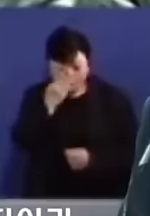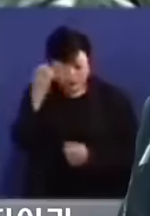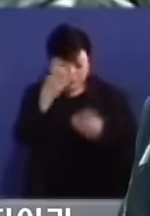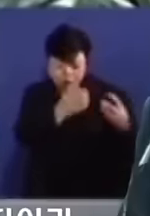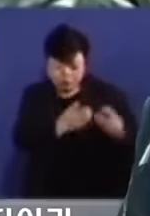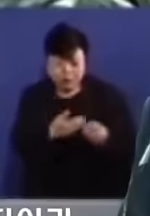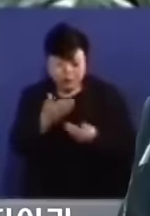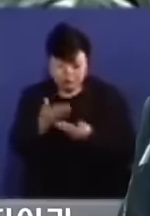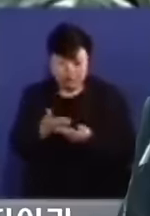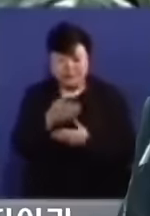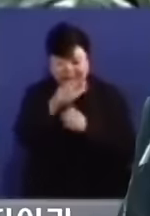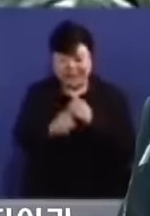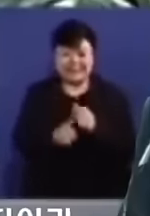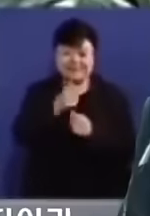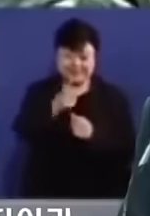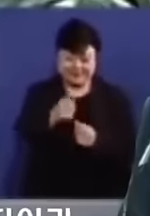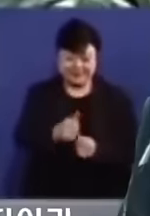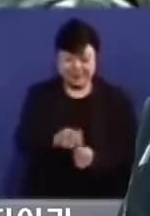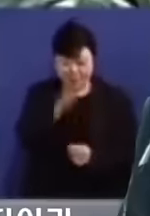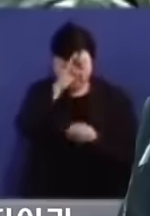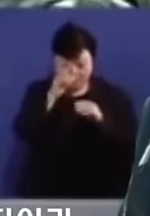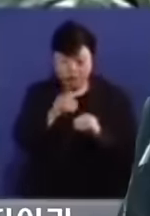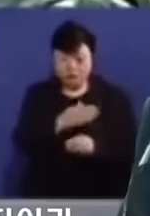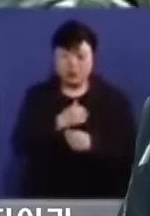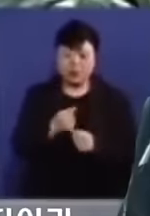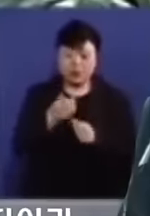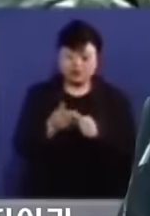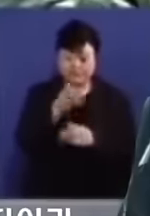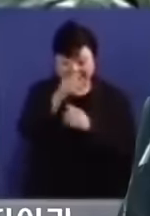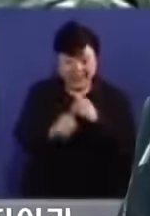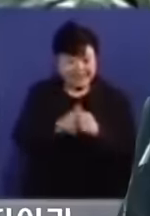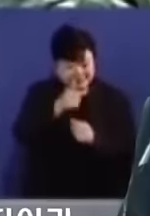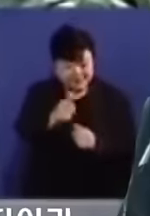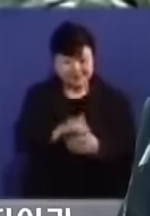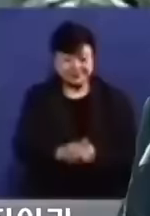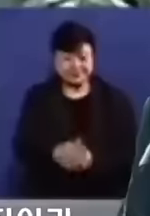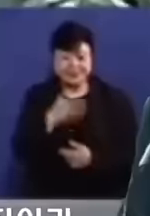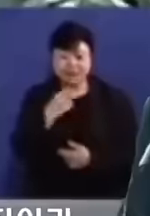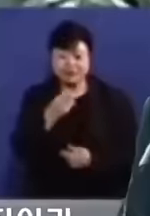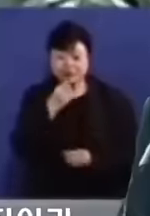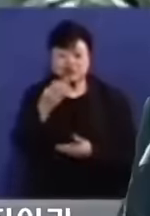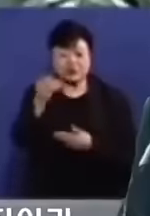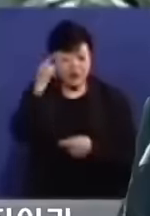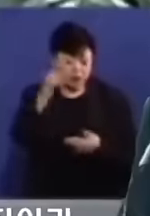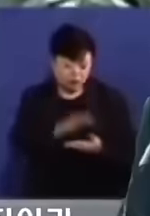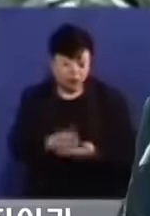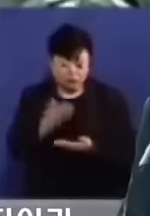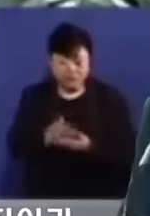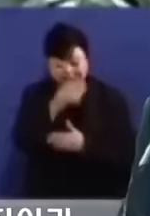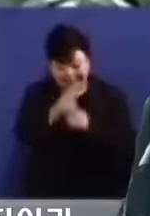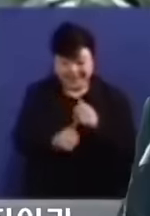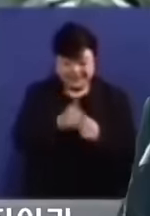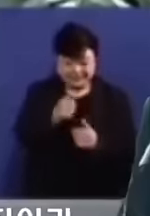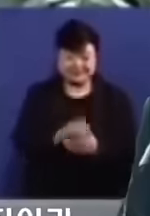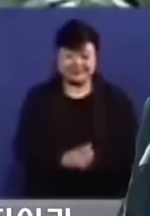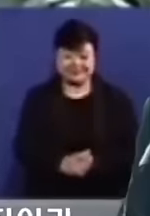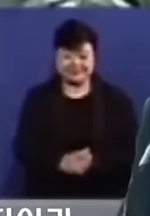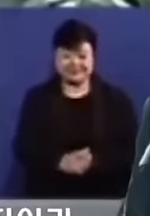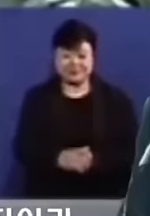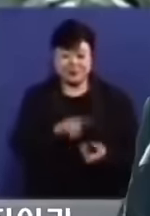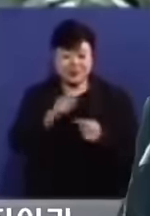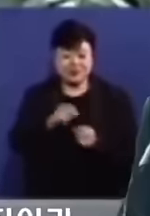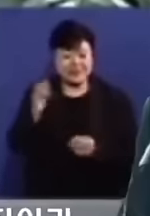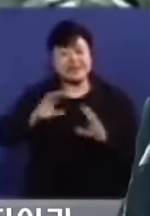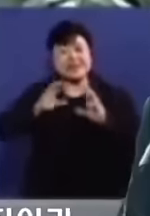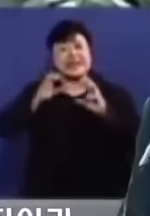성령 충만 주신 하나님, 병 고치고 건강 주시는 하나님, 아브라함의 복과 형통을 주시는 하나님, 부활